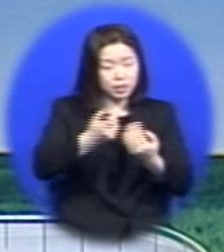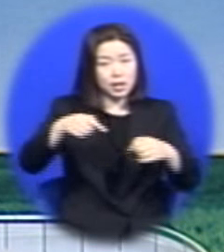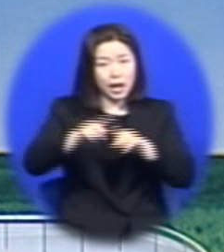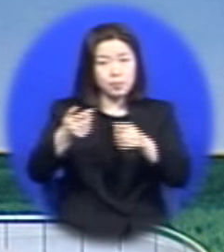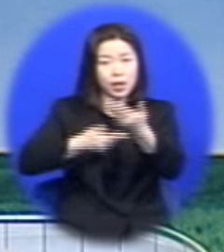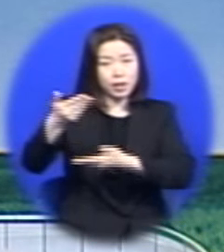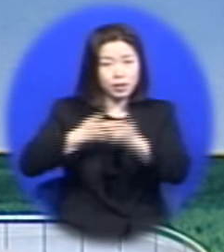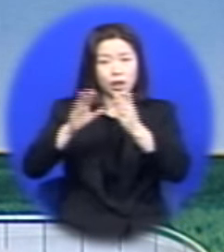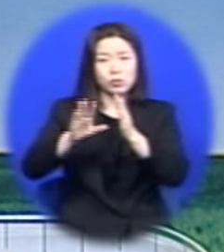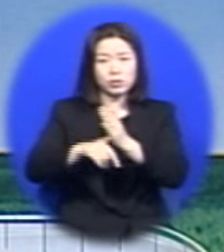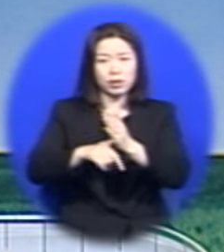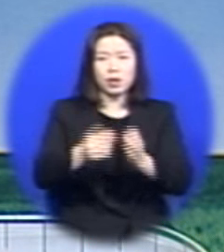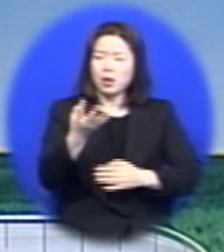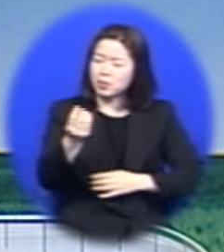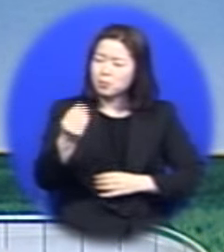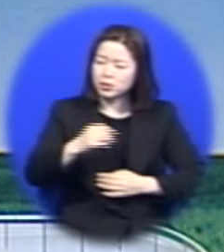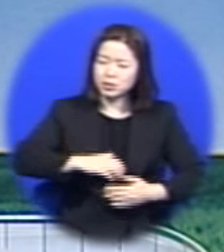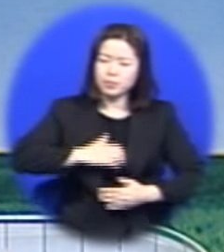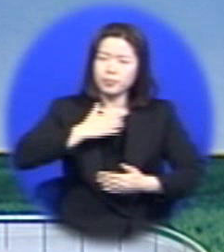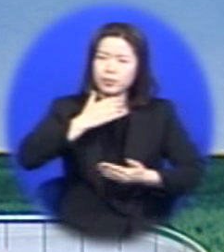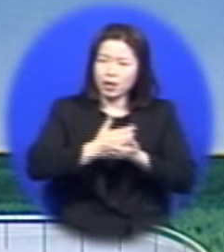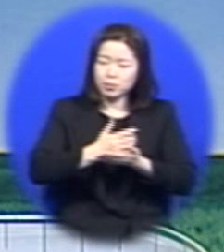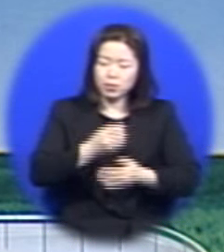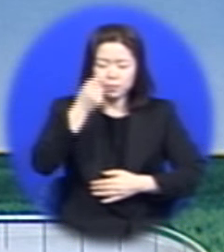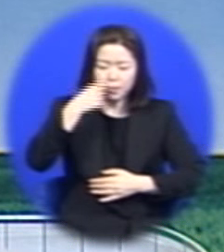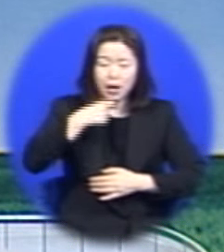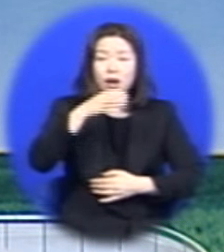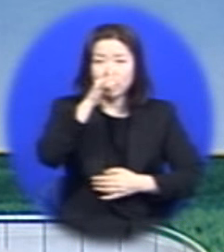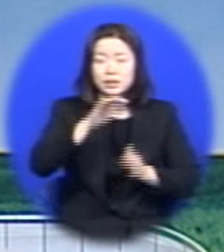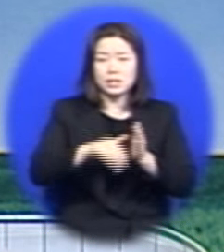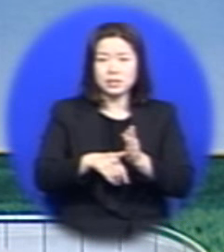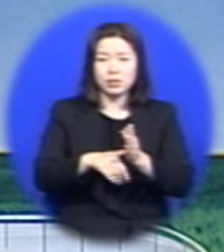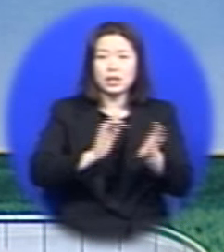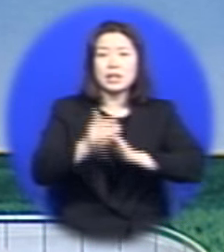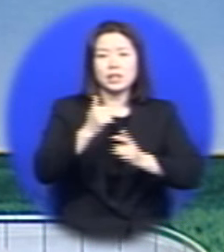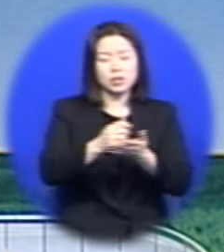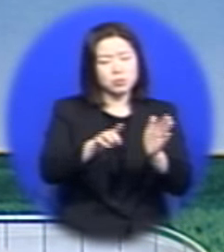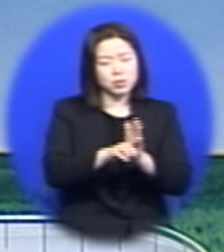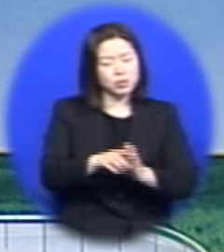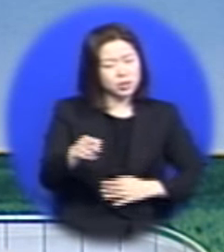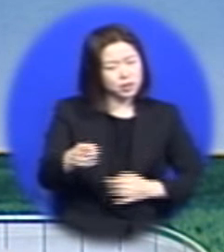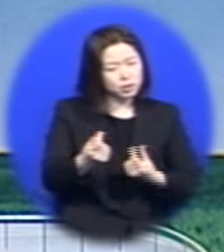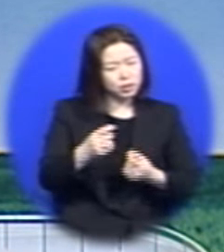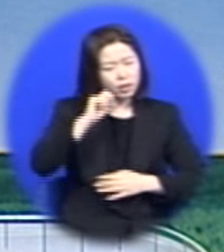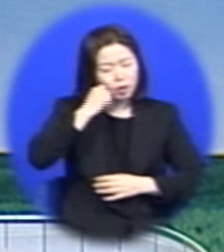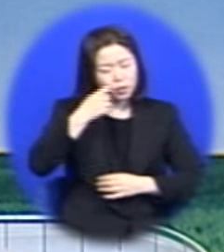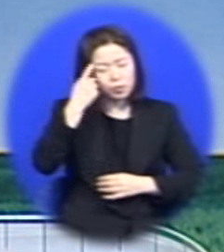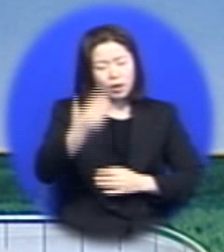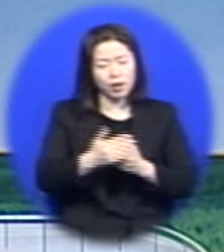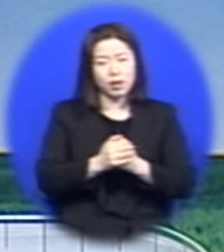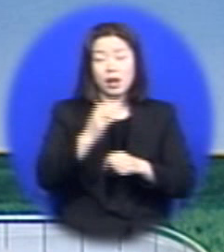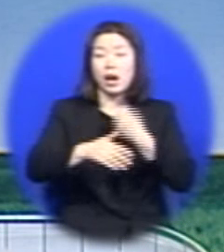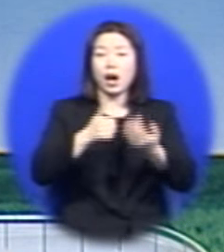몇 번씩이나 울컥할 때가 있습니다. 예수님을 믿는 것이 이렇게 어려운가? 하나님 말씀대로 사는